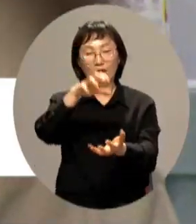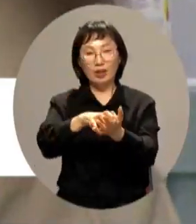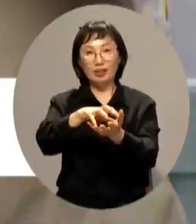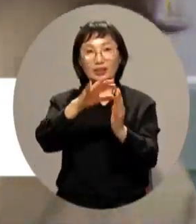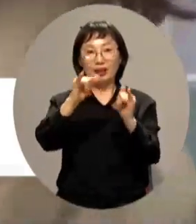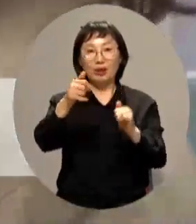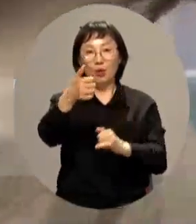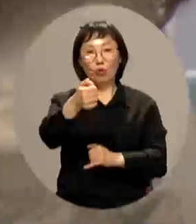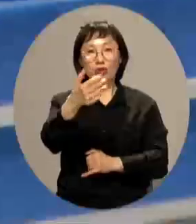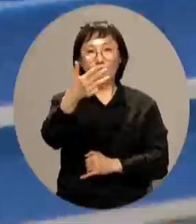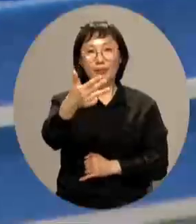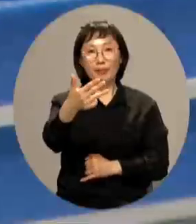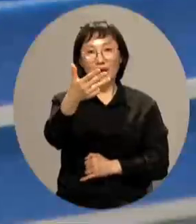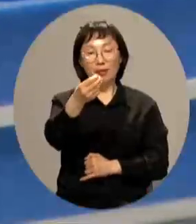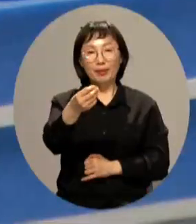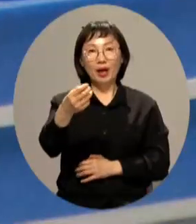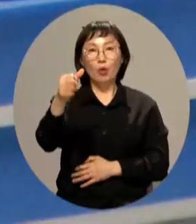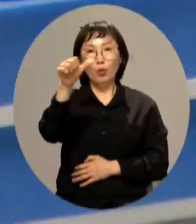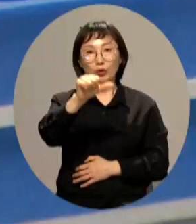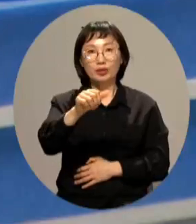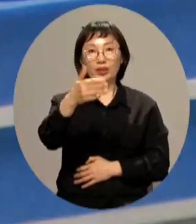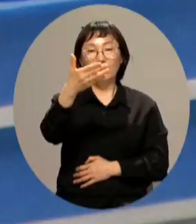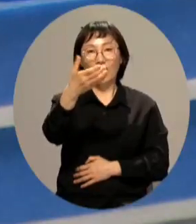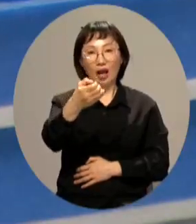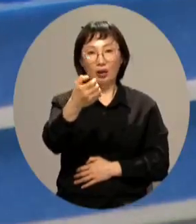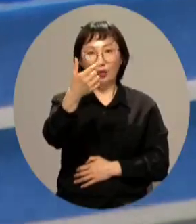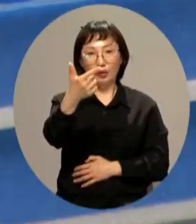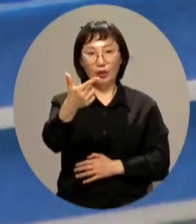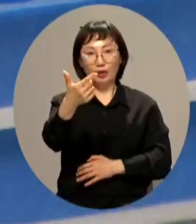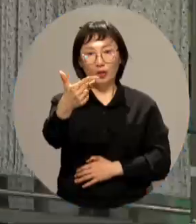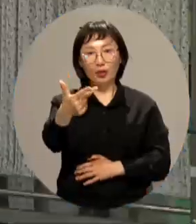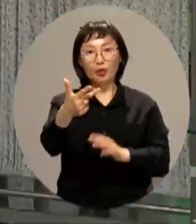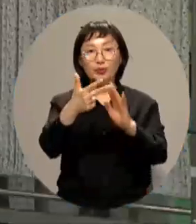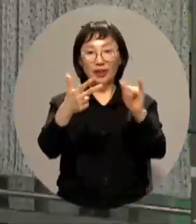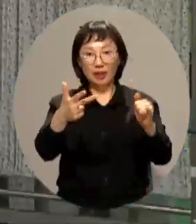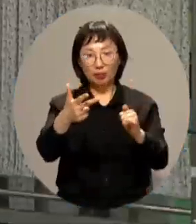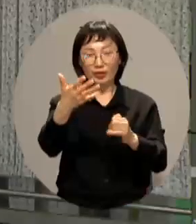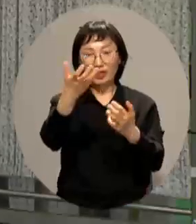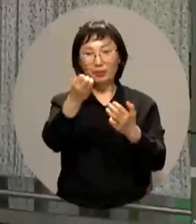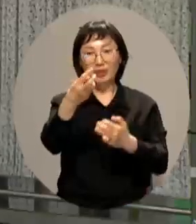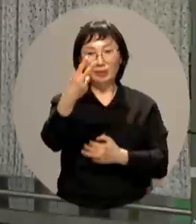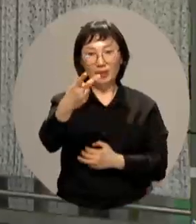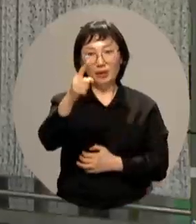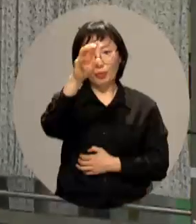58만 5천 4백 97명 으로 도민 32% 가 감염 된 셈입니다